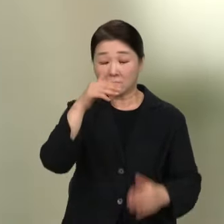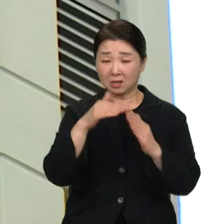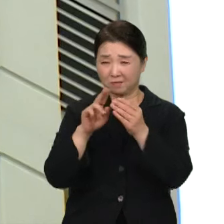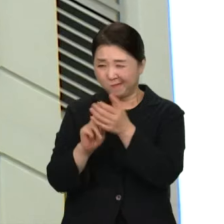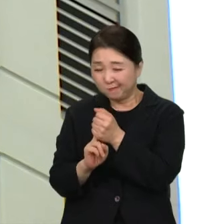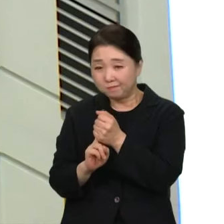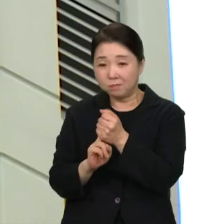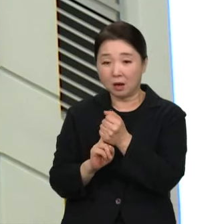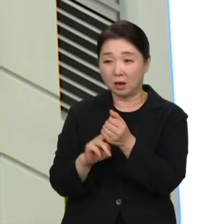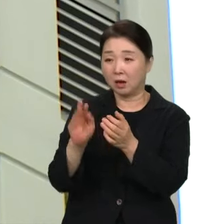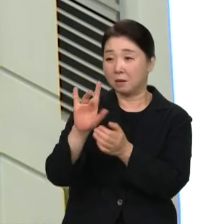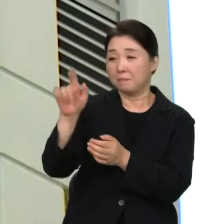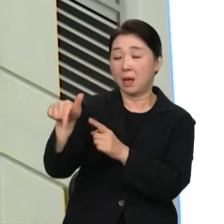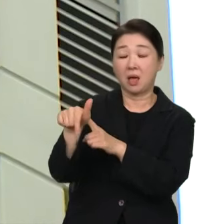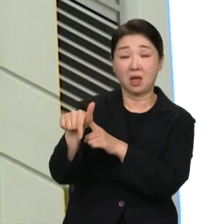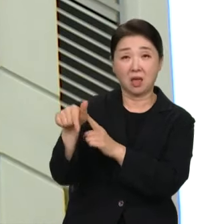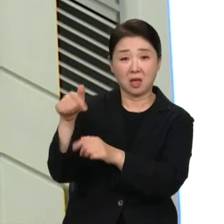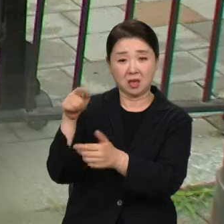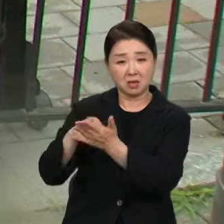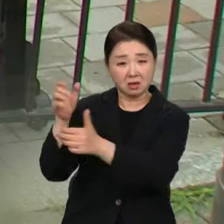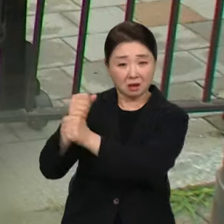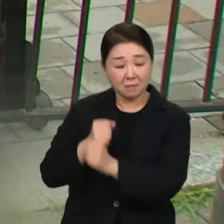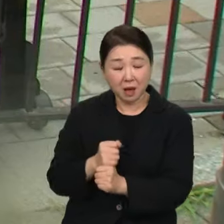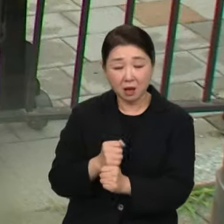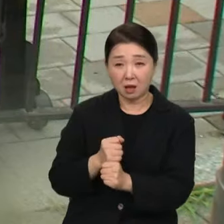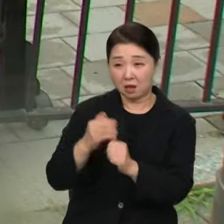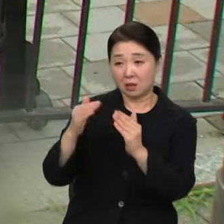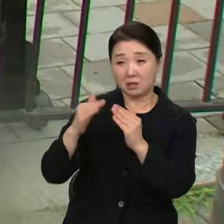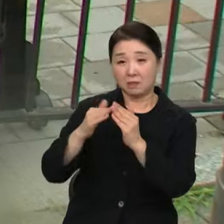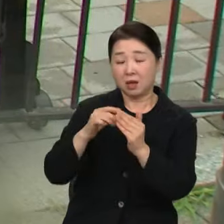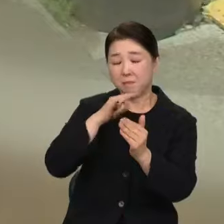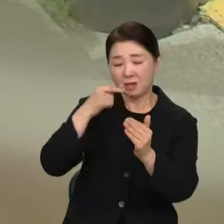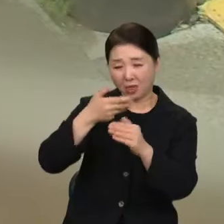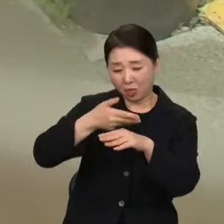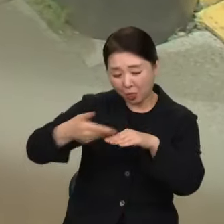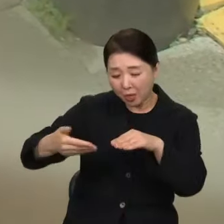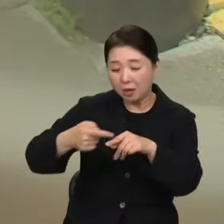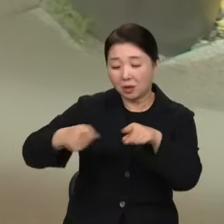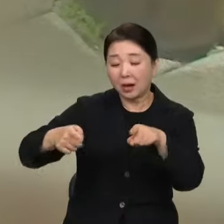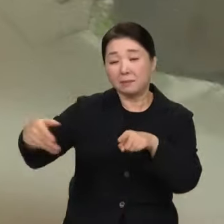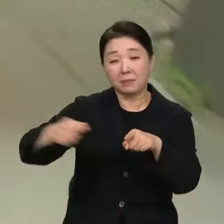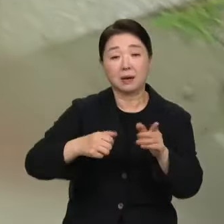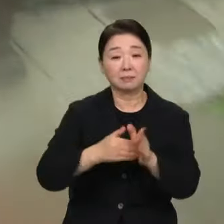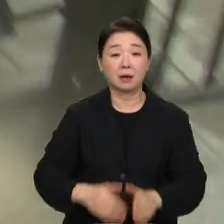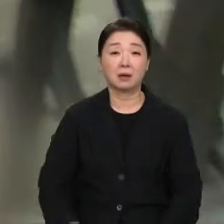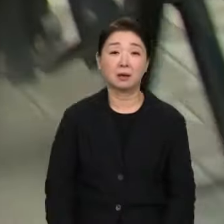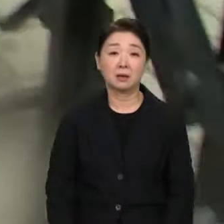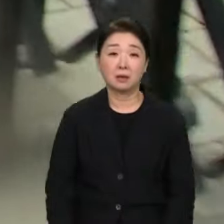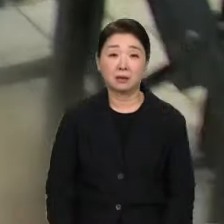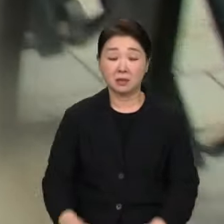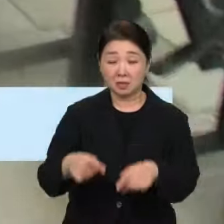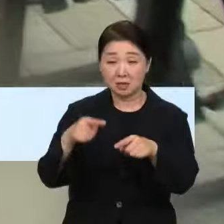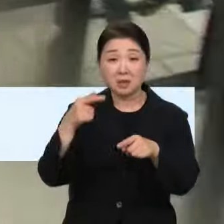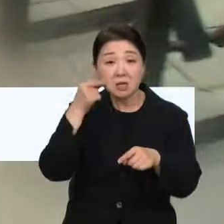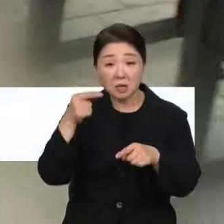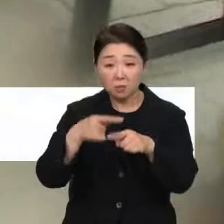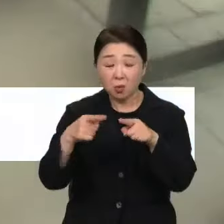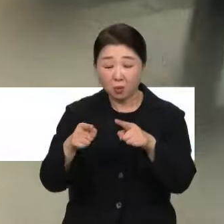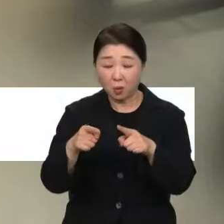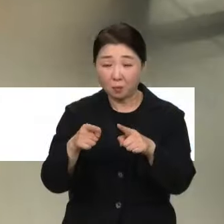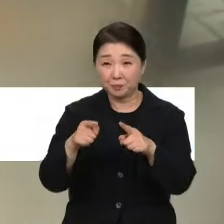있던 백 씨를 긴급 체포하고 집안에 있던 피 묻은 일본도도 압수했습니다. 백 씨가 갖고 있던 일본도는